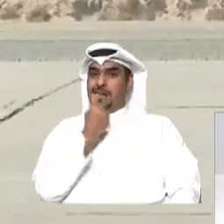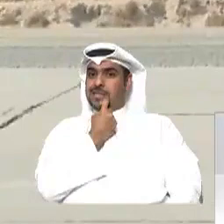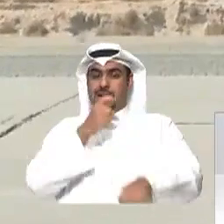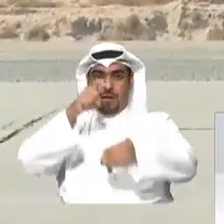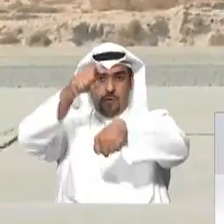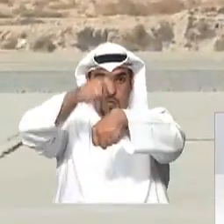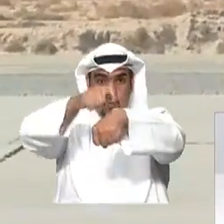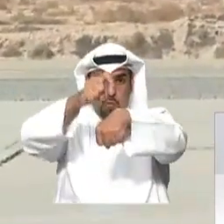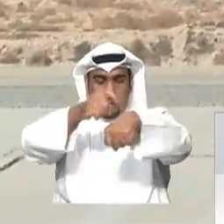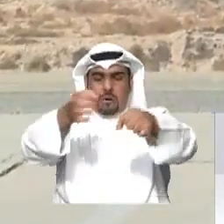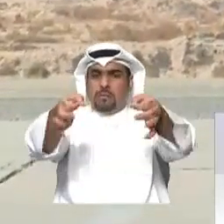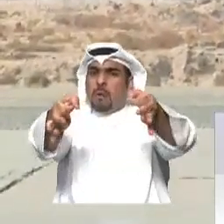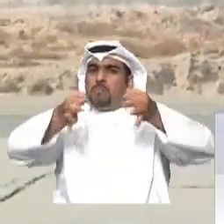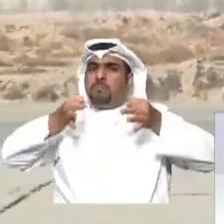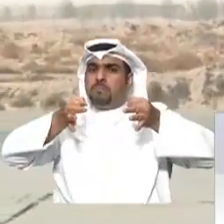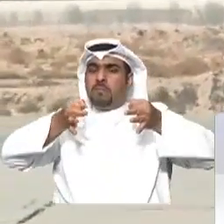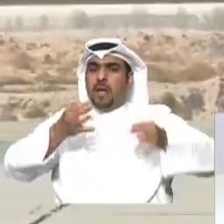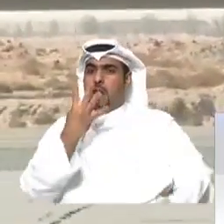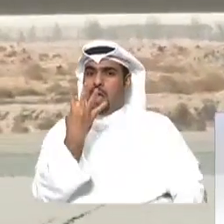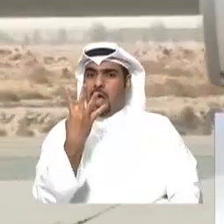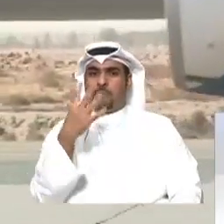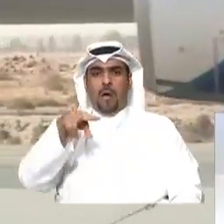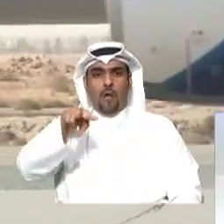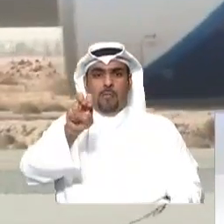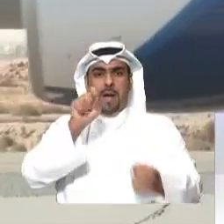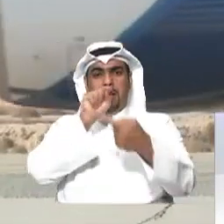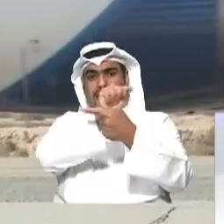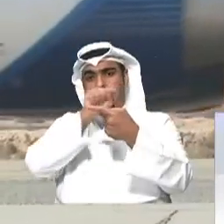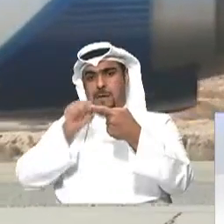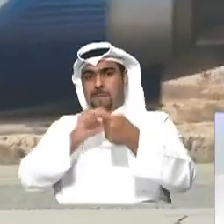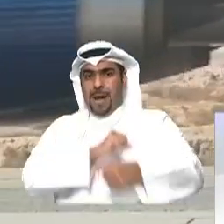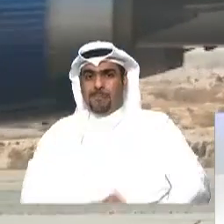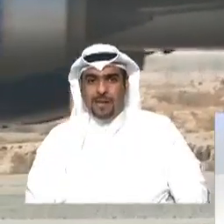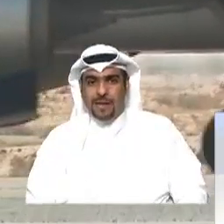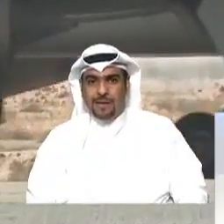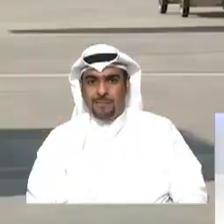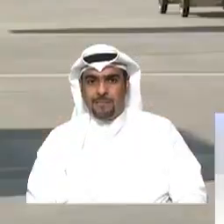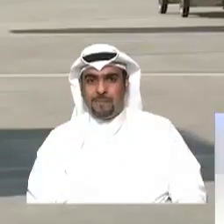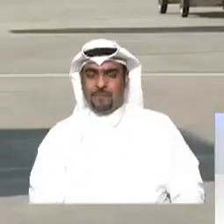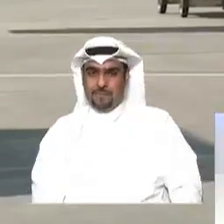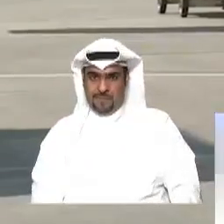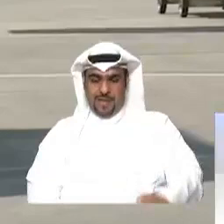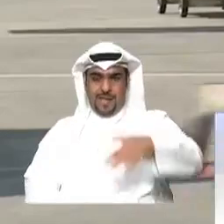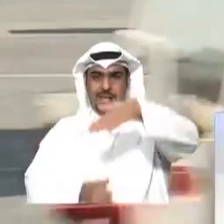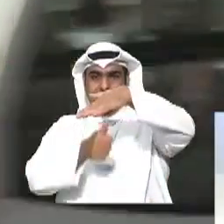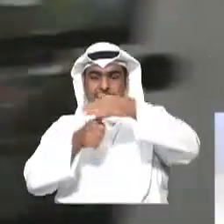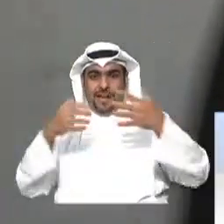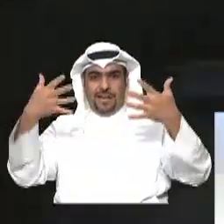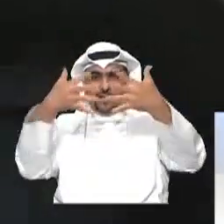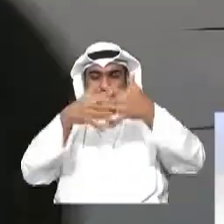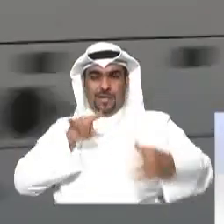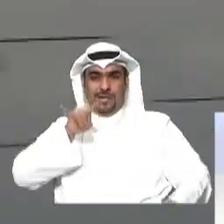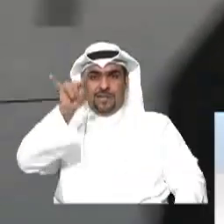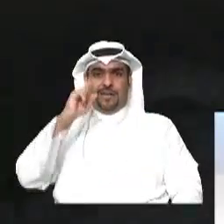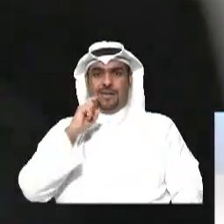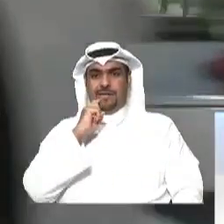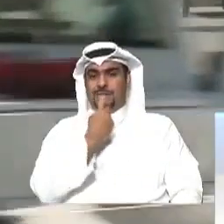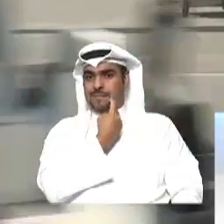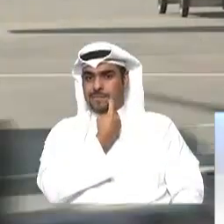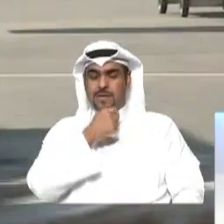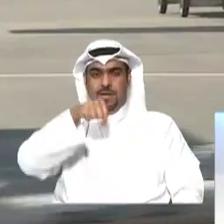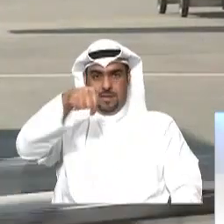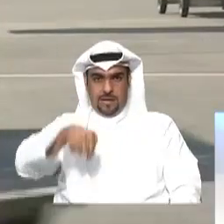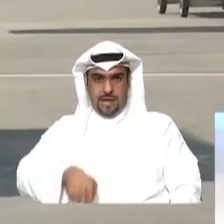اقلاع الرحلات بلغ اربعه وثمانين بالمئه من جانبه اكد الرئيس التنفيذي معا الرزوقي المضي قدما